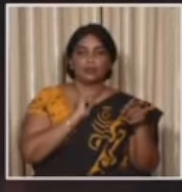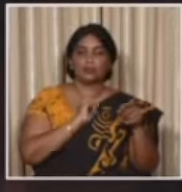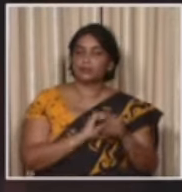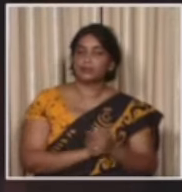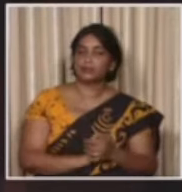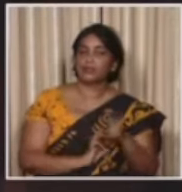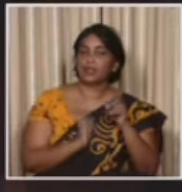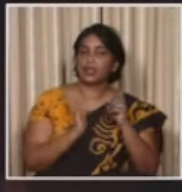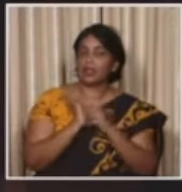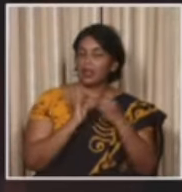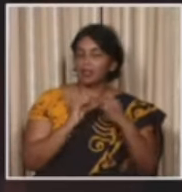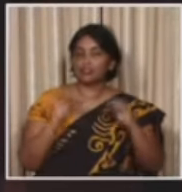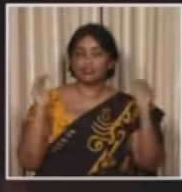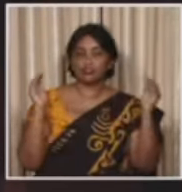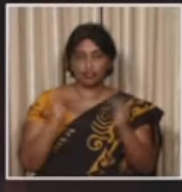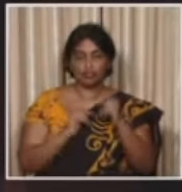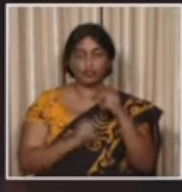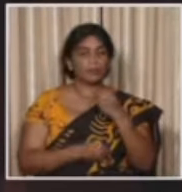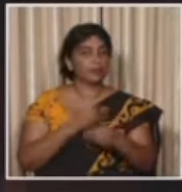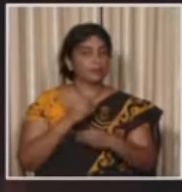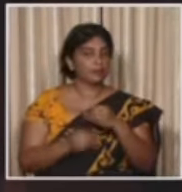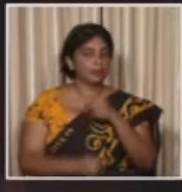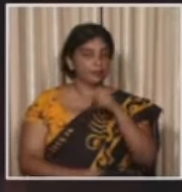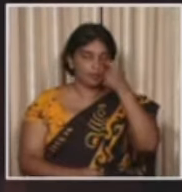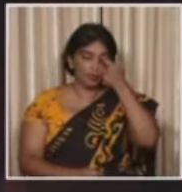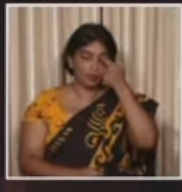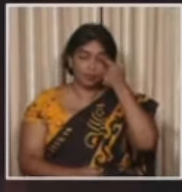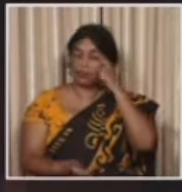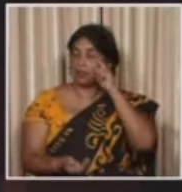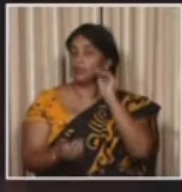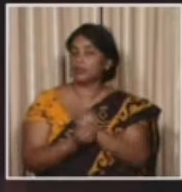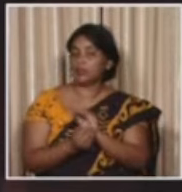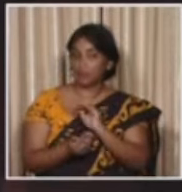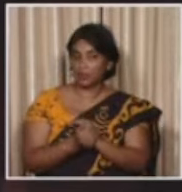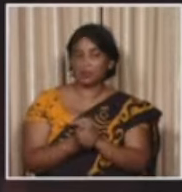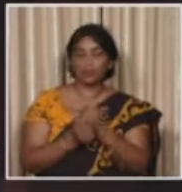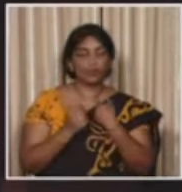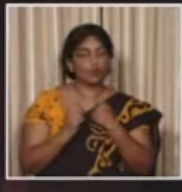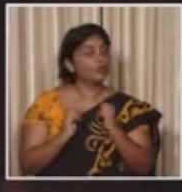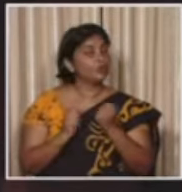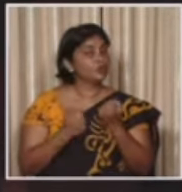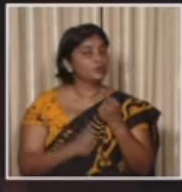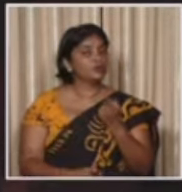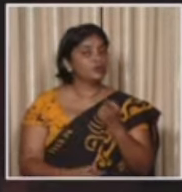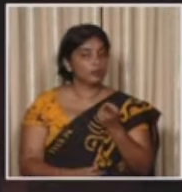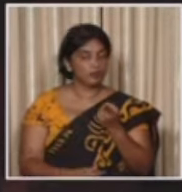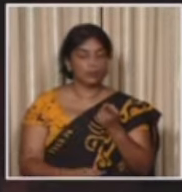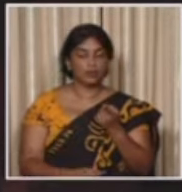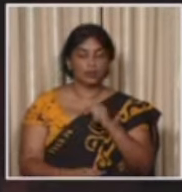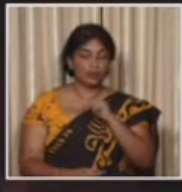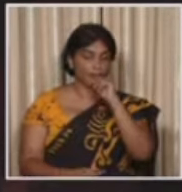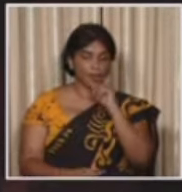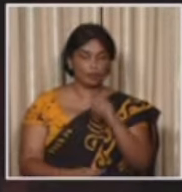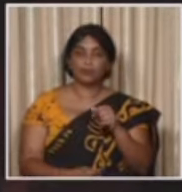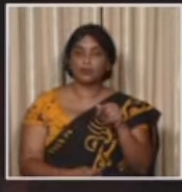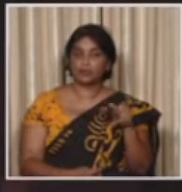මේ ශුද්‍ර කුඩා හා මධ්‍ය පරිමාණයේ කර්මාන්ත සුරක්ෂා කිරීමේ ප්‍රයත්නය සත්‍ය